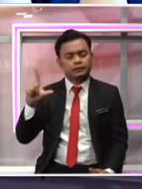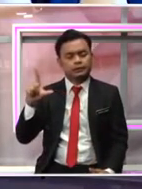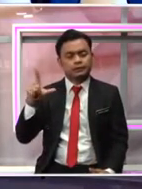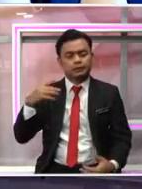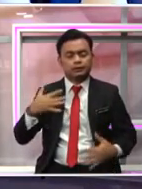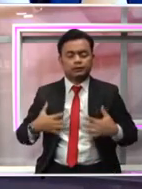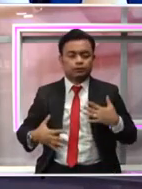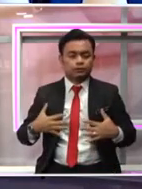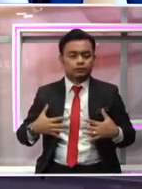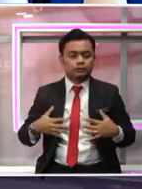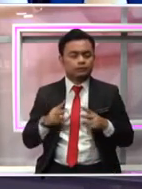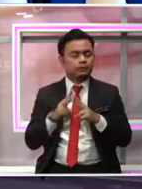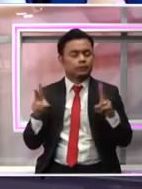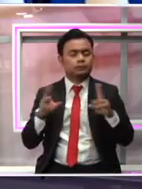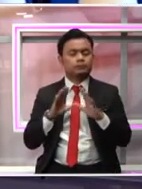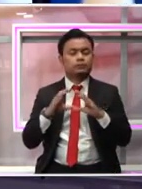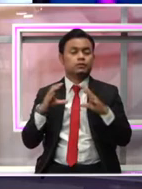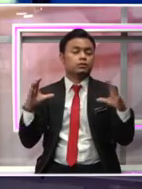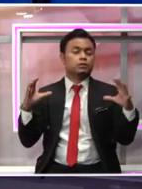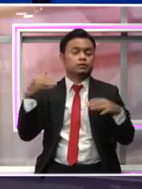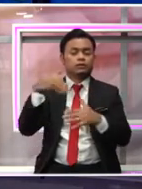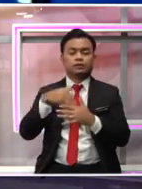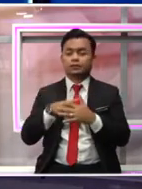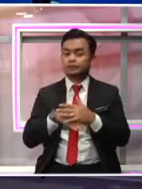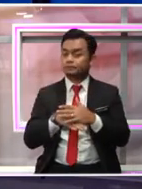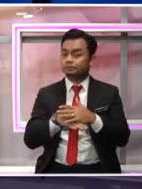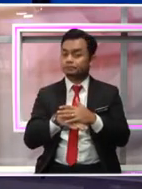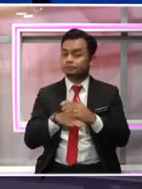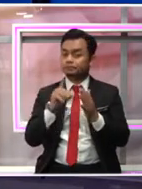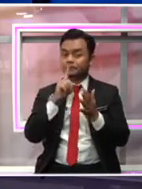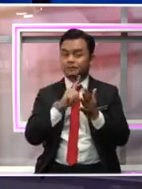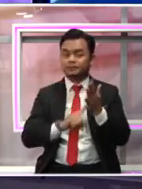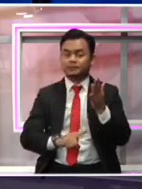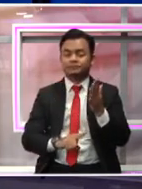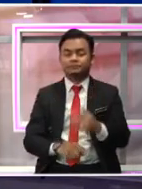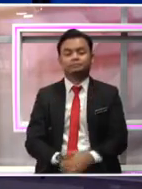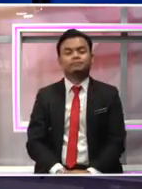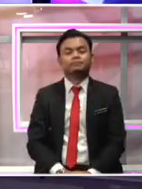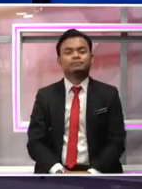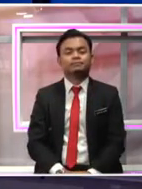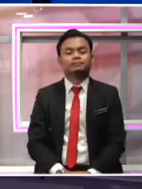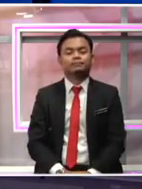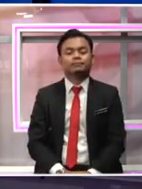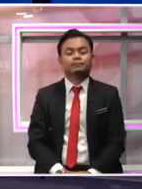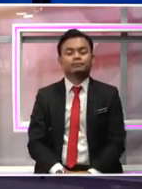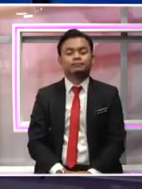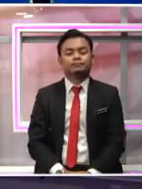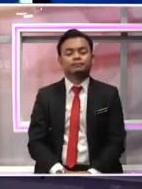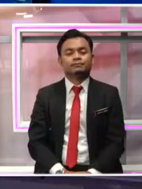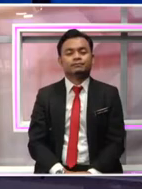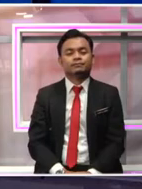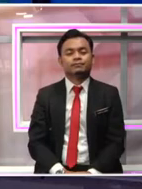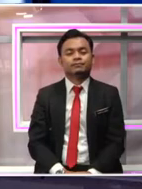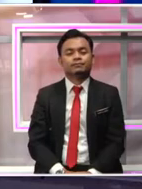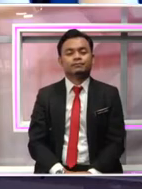pemilihan bye Oke pilih aja panen pertama ia bernafas yang kedua abdomen organ paling